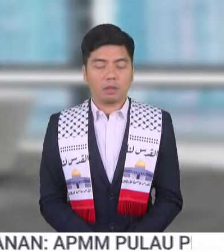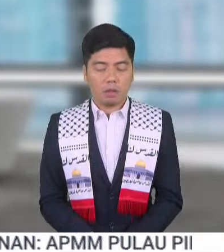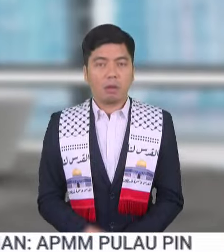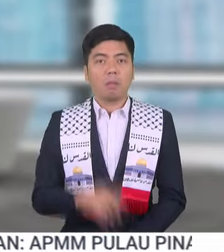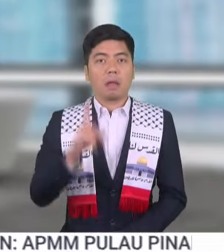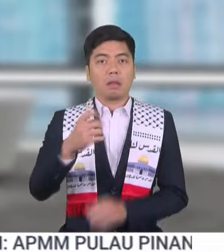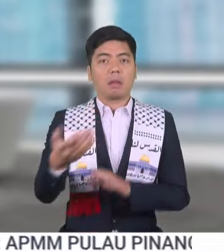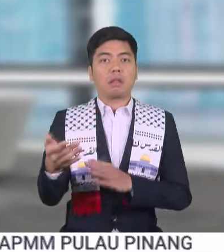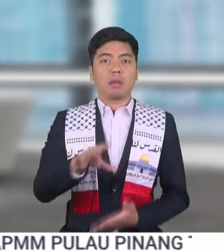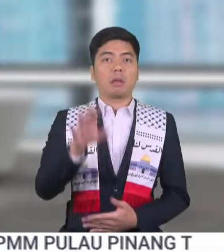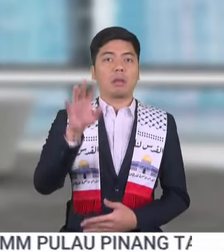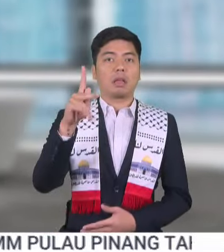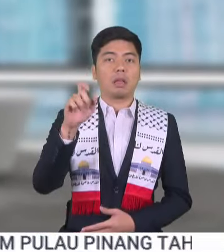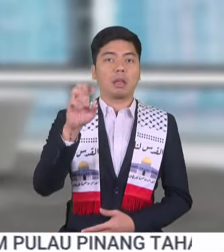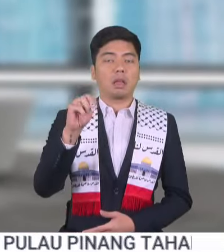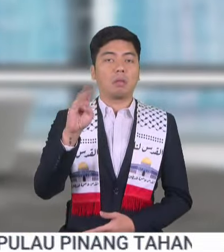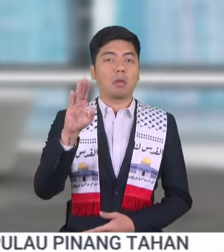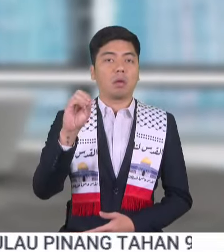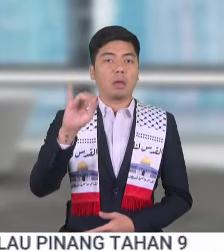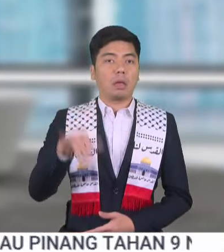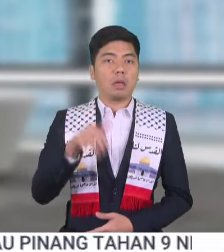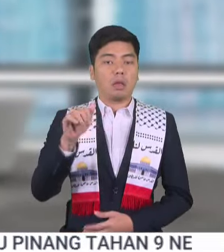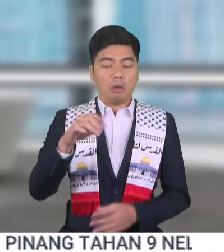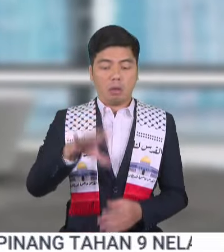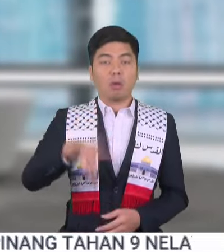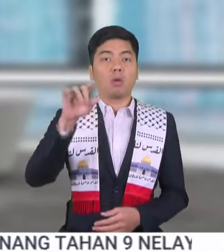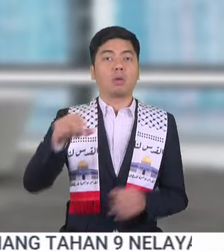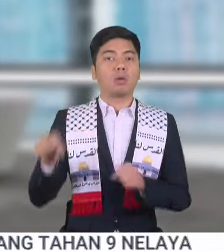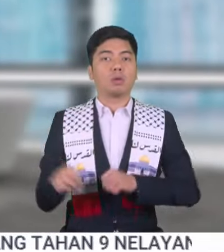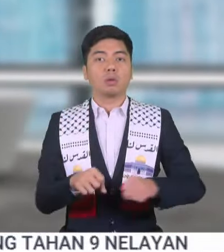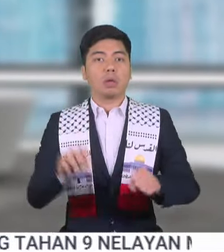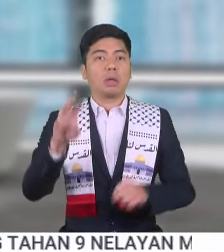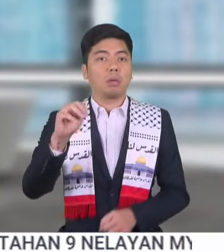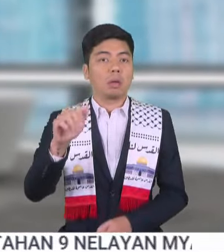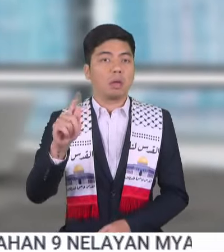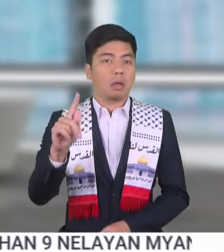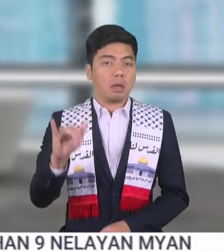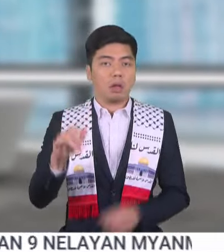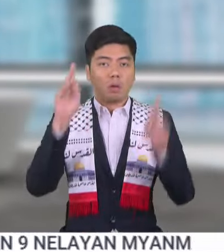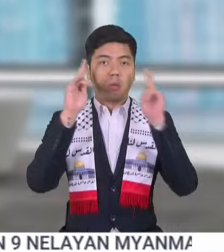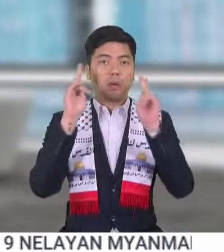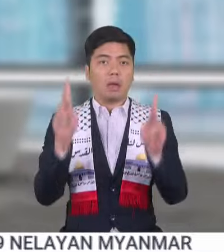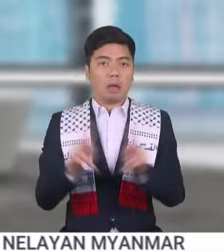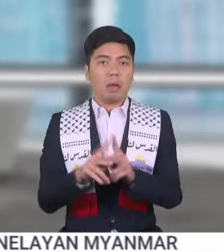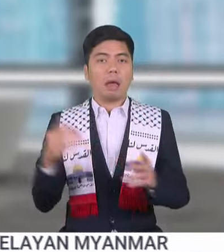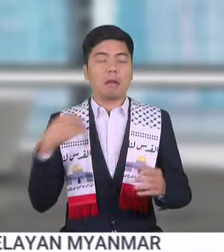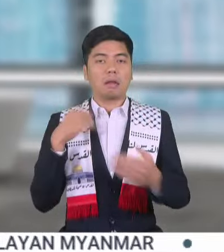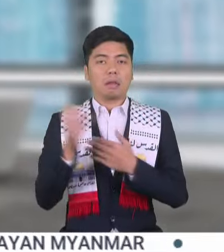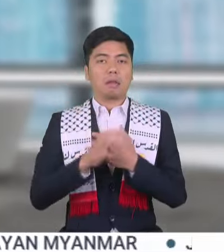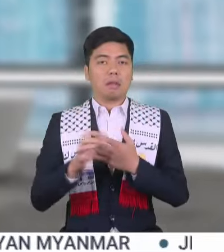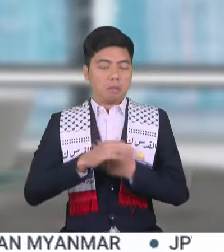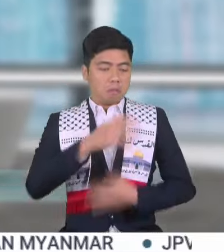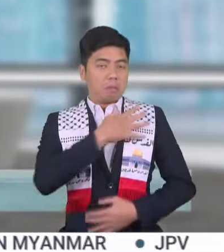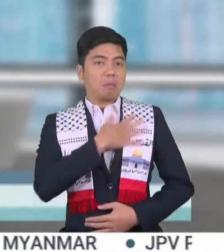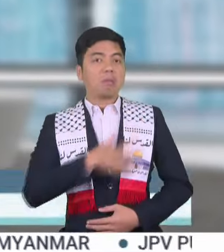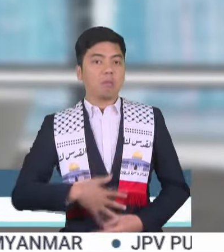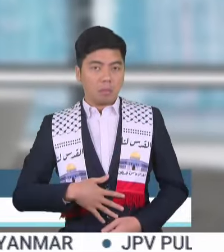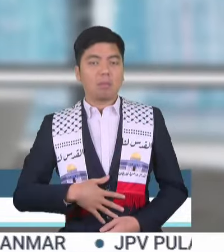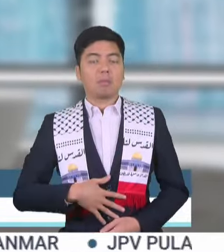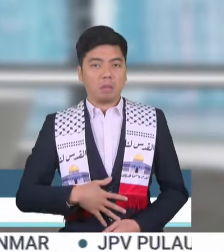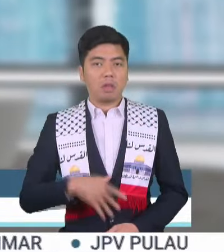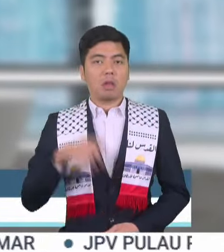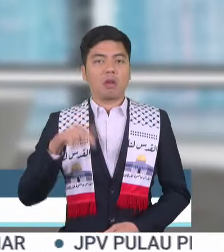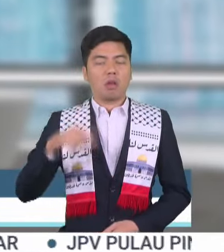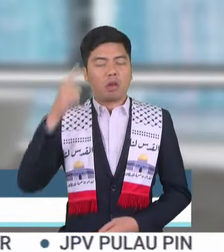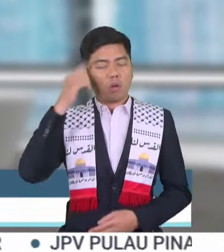Mayat warga Kemboja ditemukan di Sungai Mati, Kuantan dengan kesan kecederaan di bahagian badan tengah hari tadi. Mangsa sebelum ini